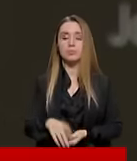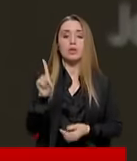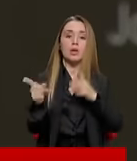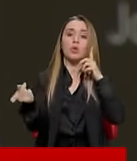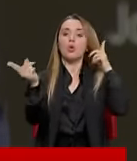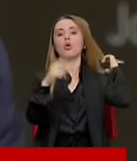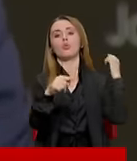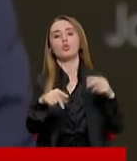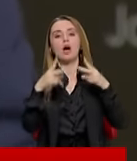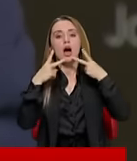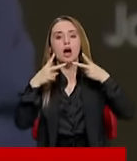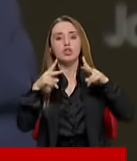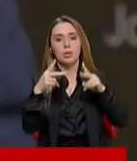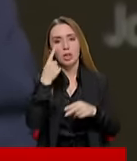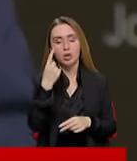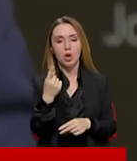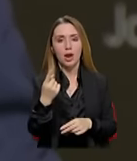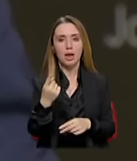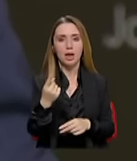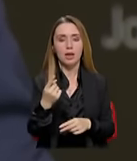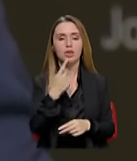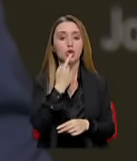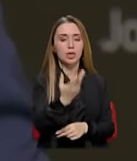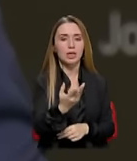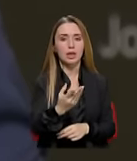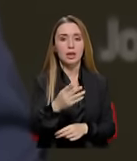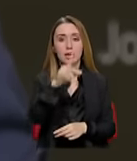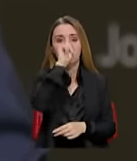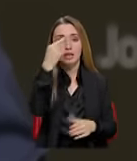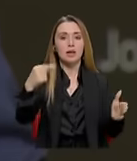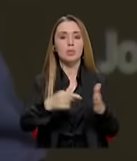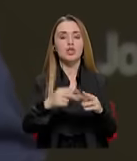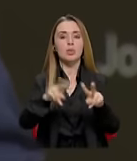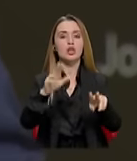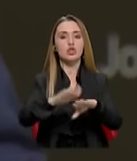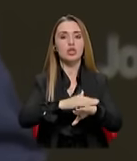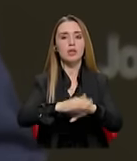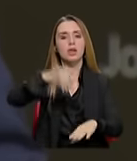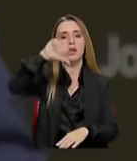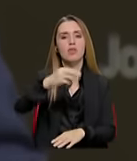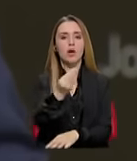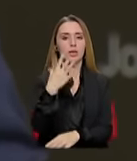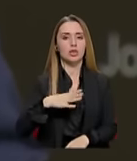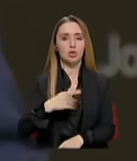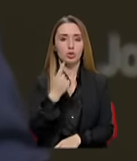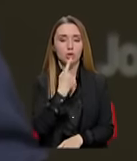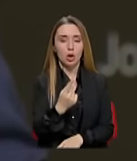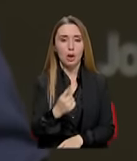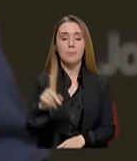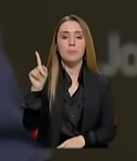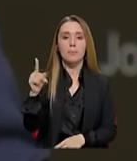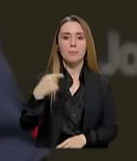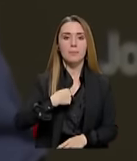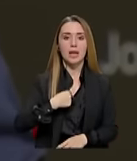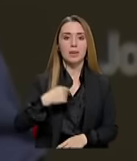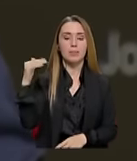diğer açıklamalarında da Eee diyor ki tek amacımız Mansur yavaş'ı kaybettirmek diyor bir de benim